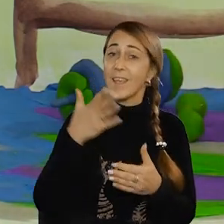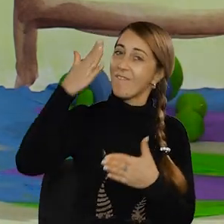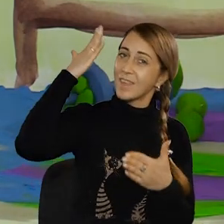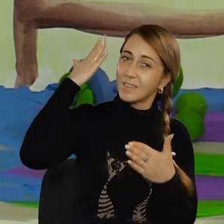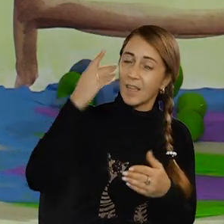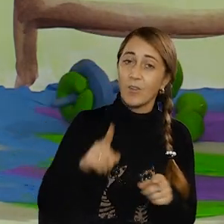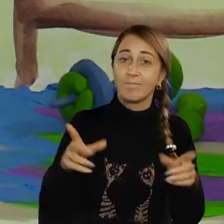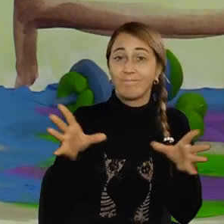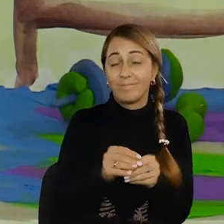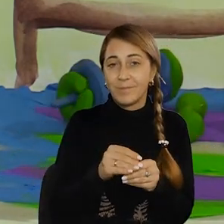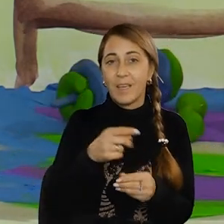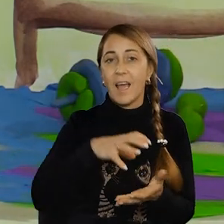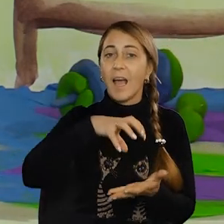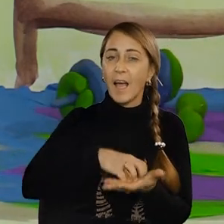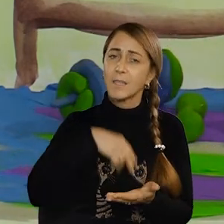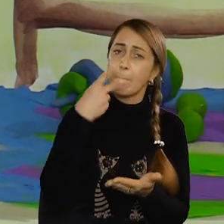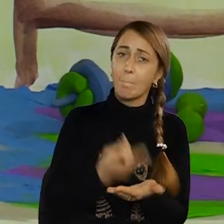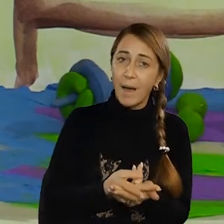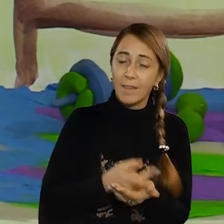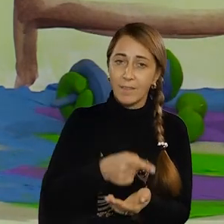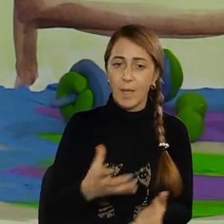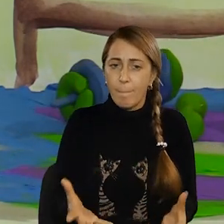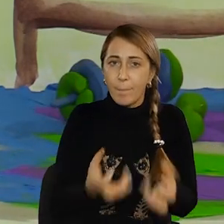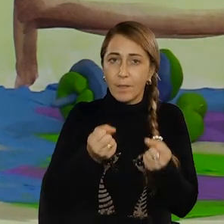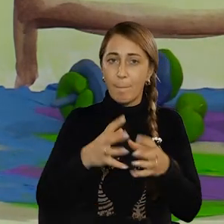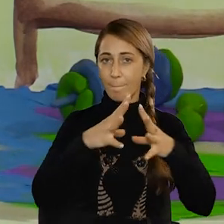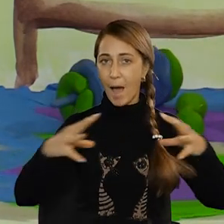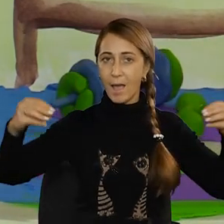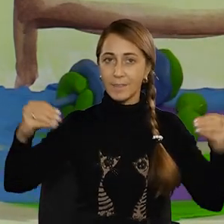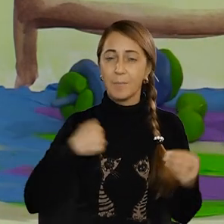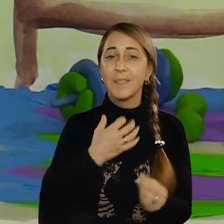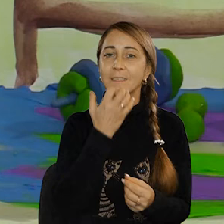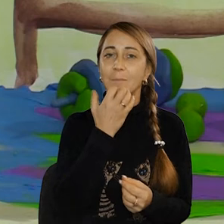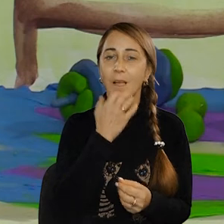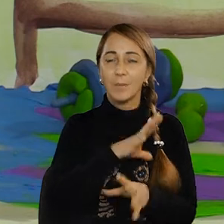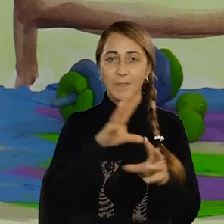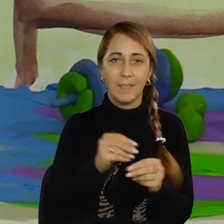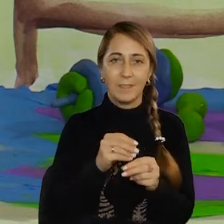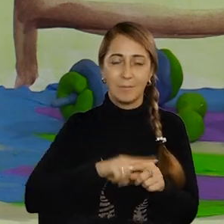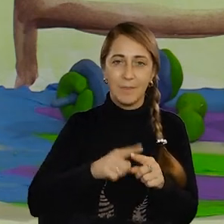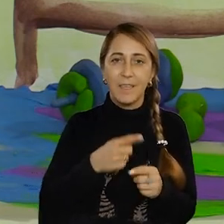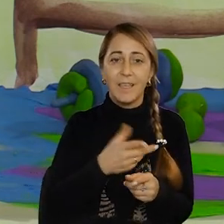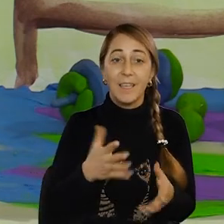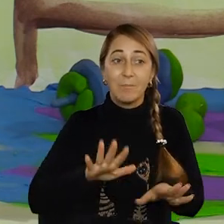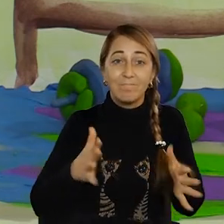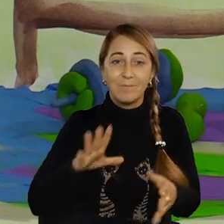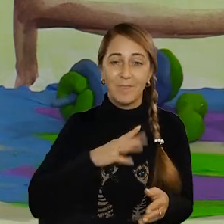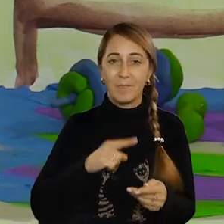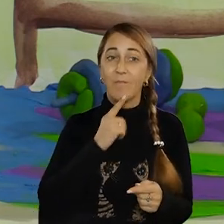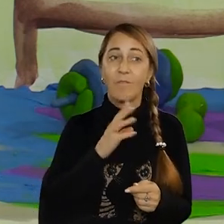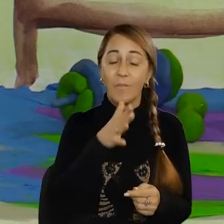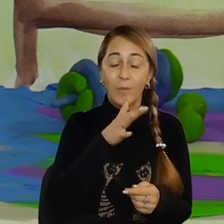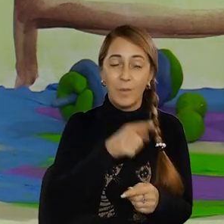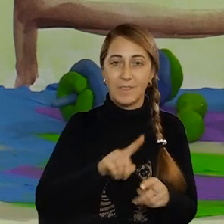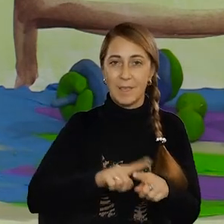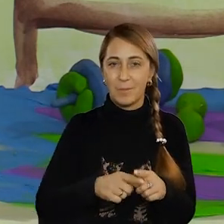веселою одночасно. Кексик падав, його підхоплював Багет. Ми сміялися над курйозами, які виникали під час вправ. Але